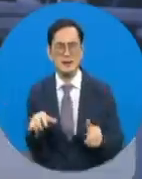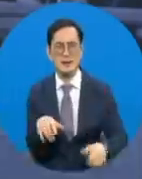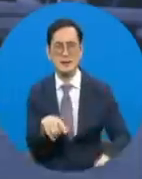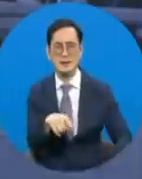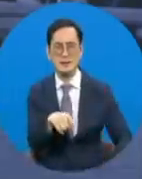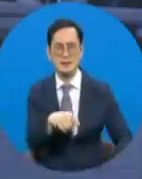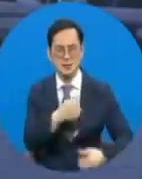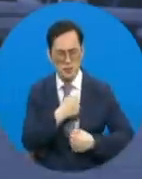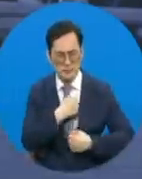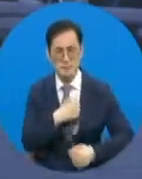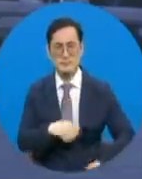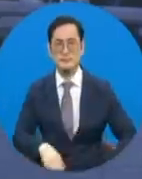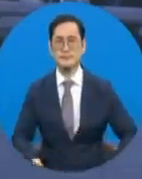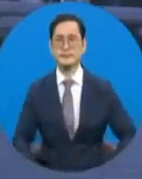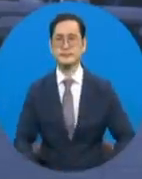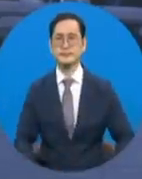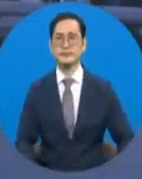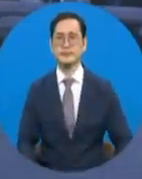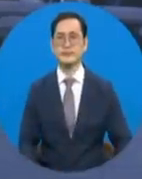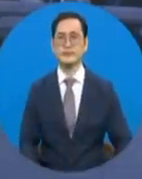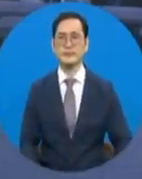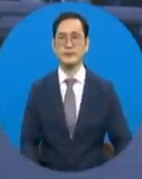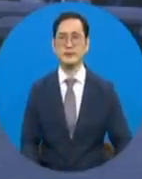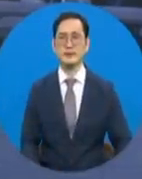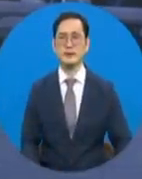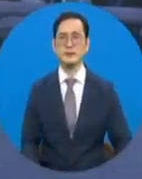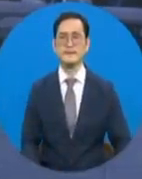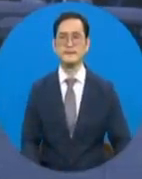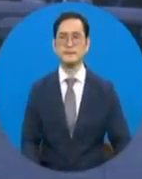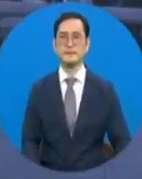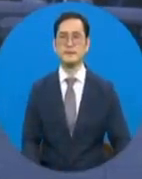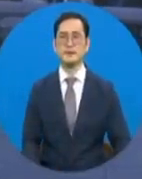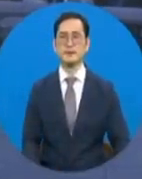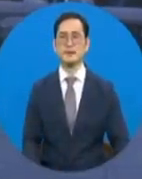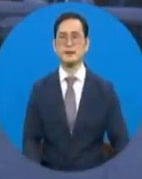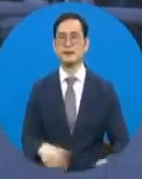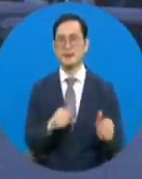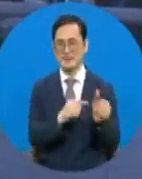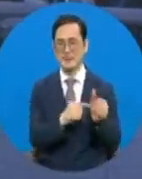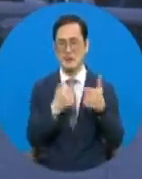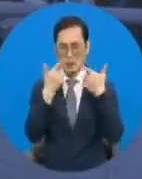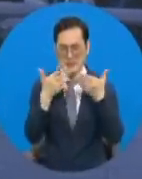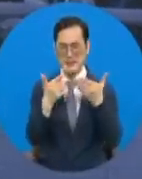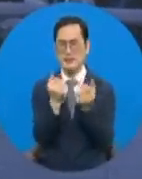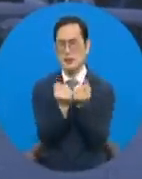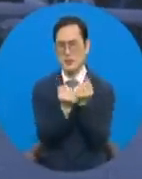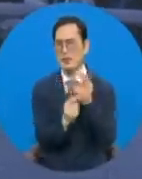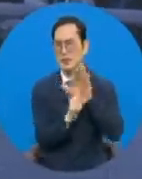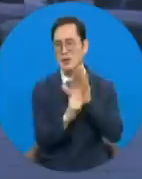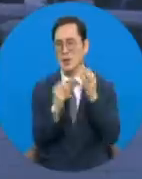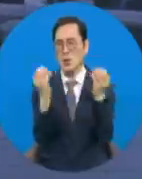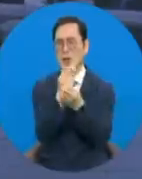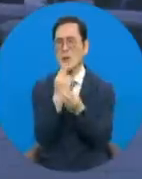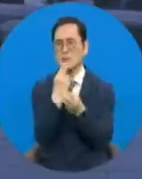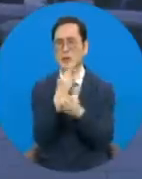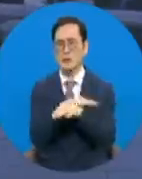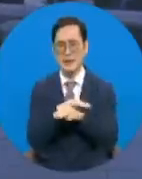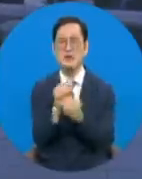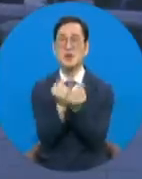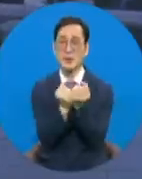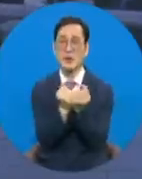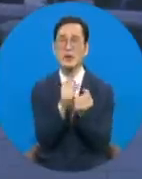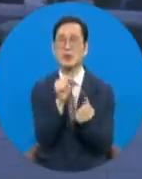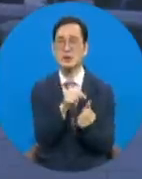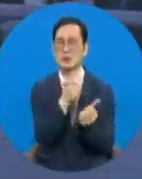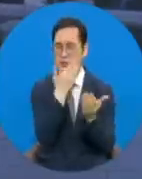교수 같은 경우에는 가지가지 한다 뭐 이런 표현도 썼는데 김남국 의원이 그 전에 입장 표명 제대로 설명하는 게 맞지 않겠냐